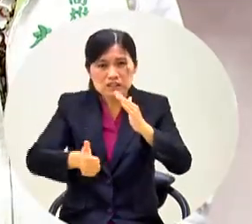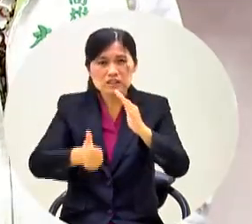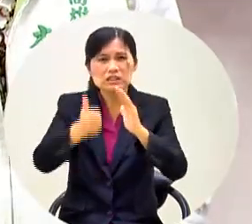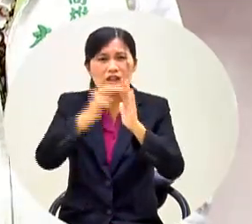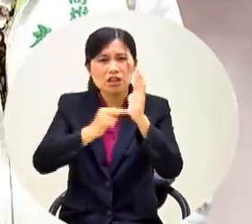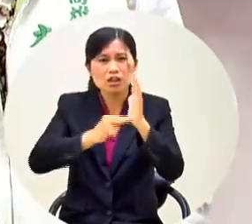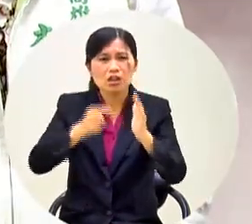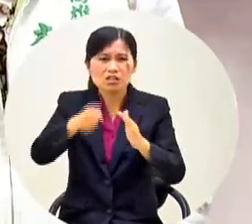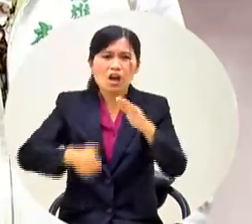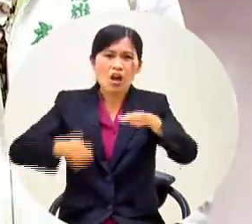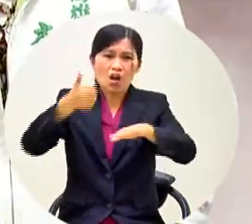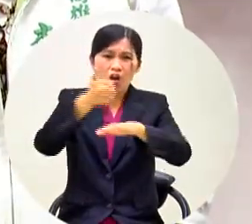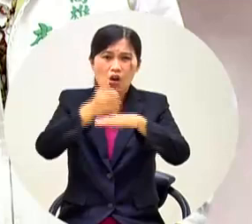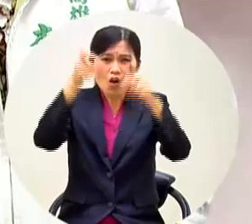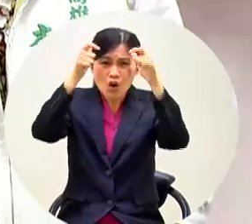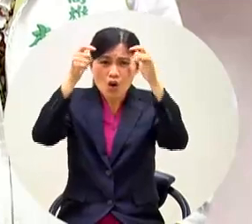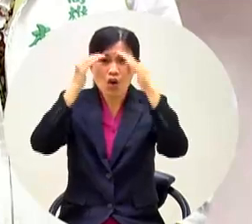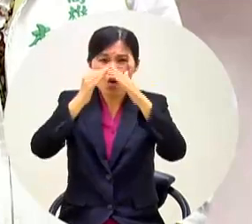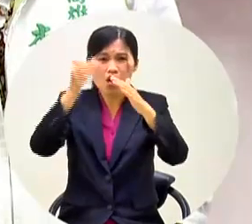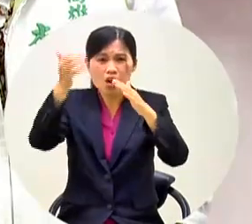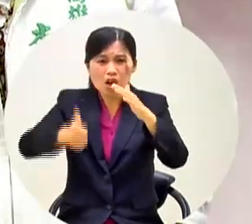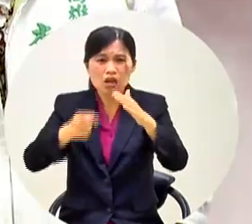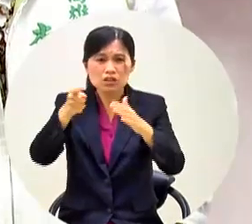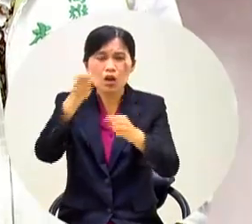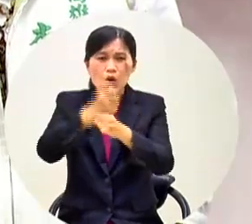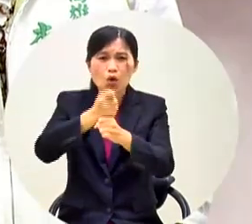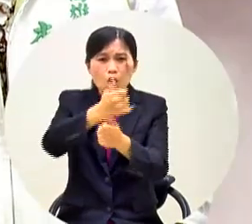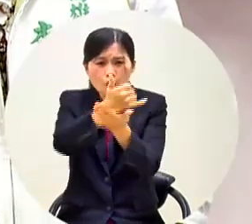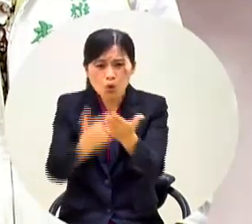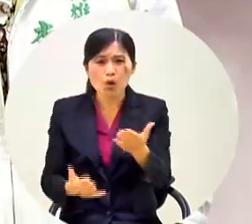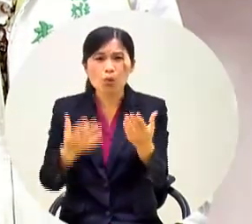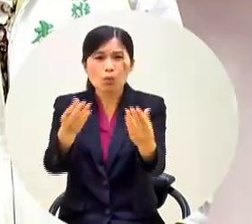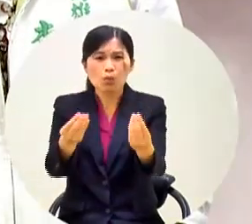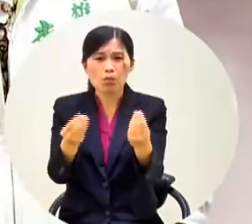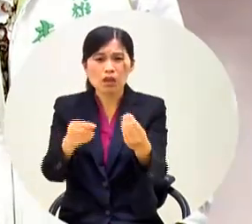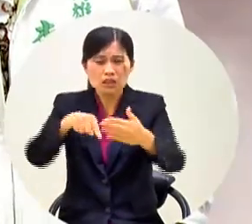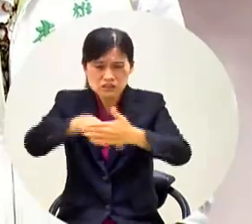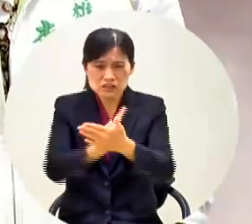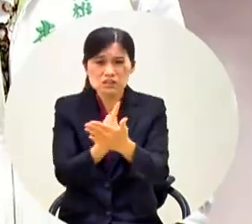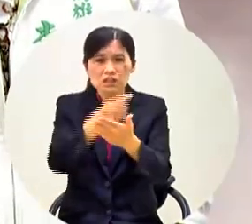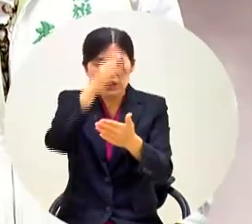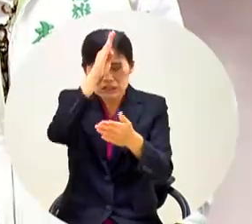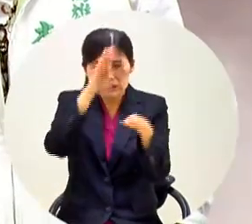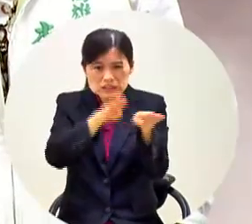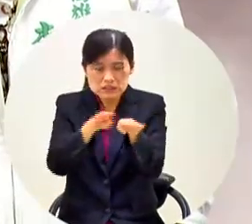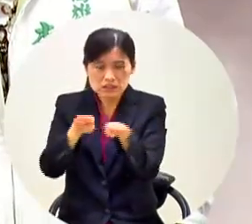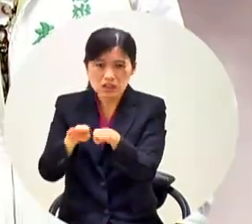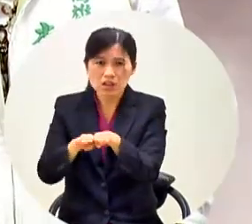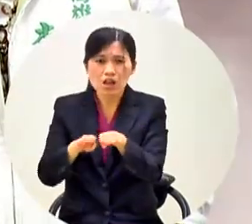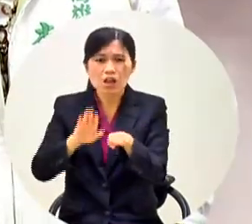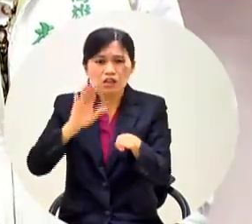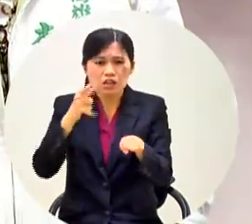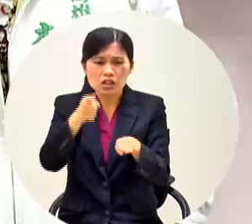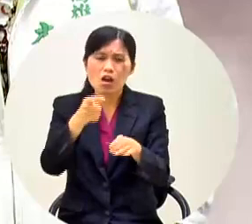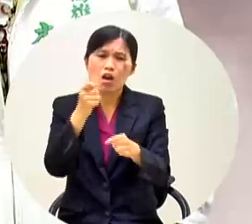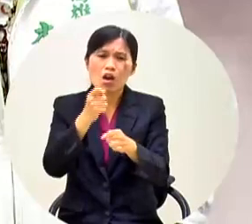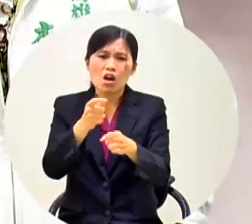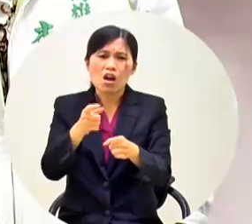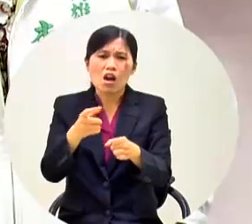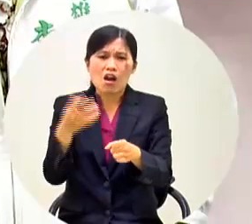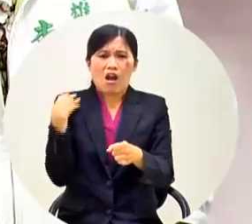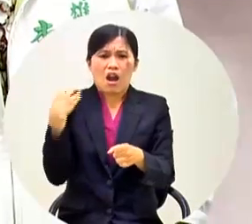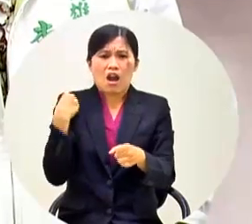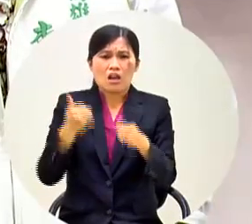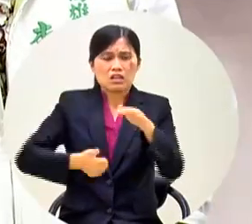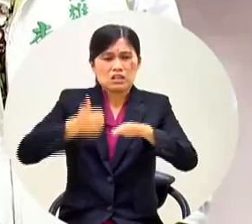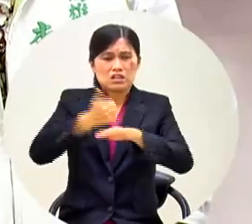没有辞职，他只是请假，职务上他还是高雄市的市长。叶匡时副市长他只是职